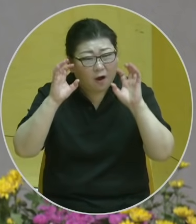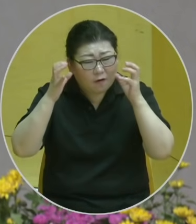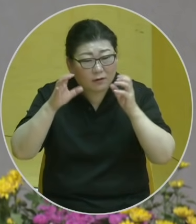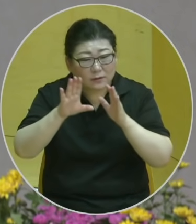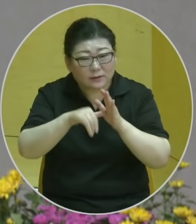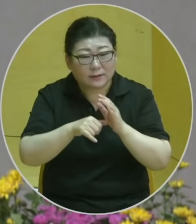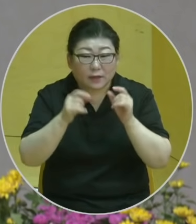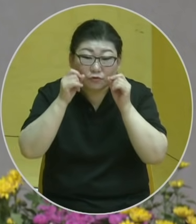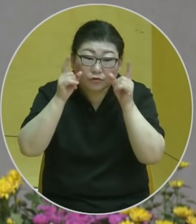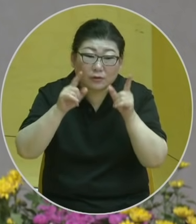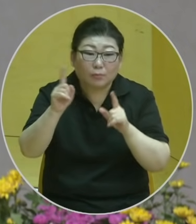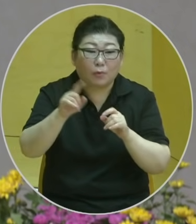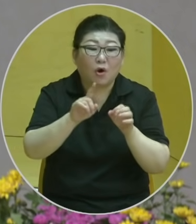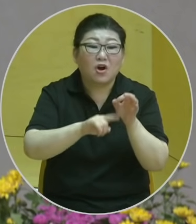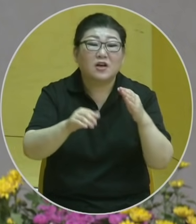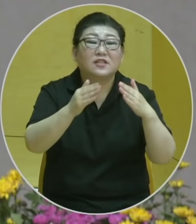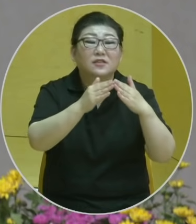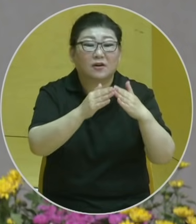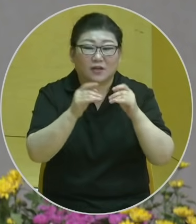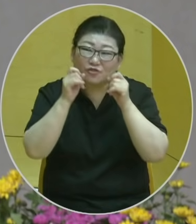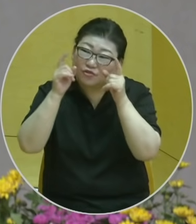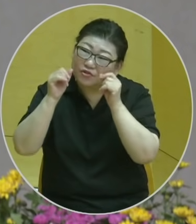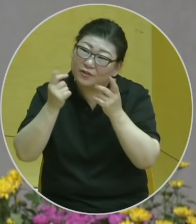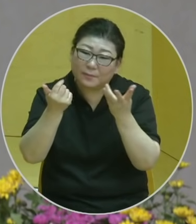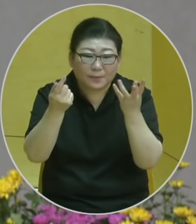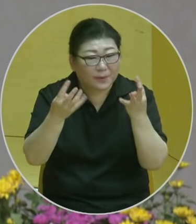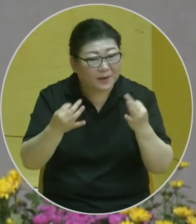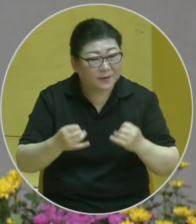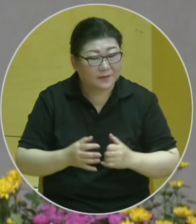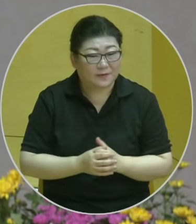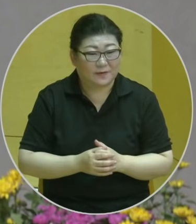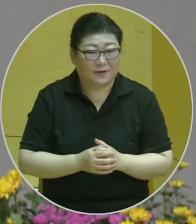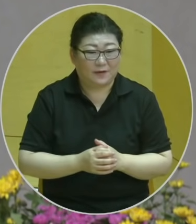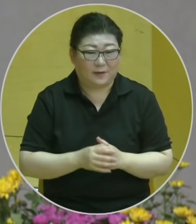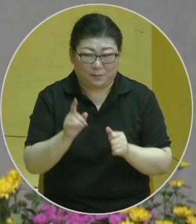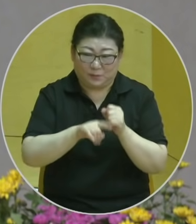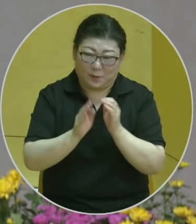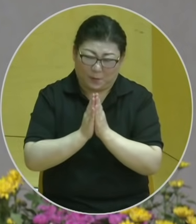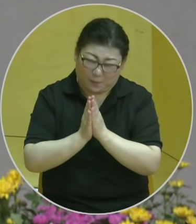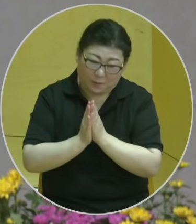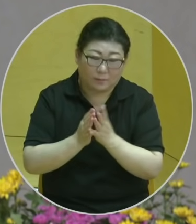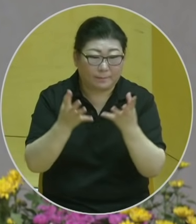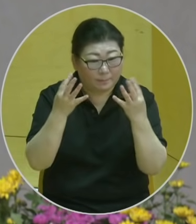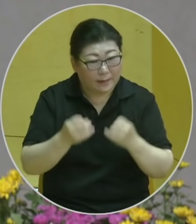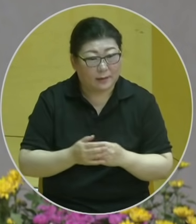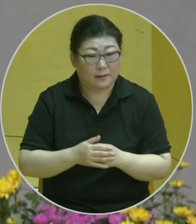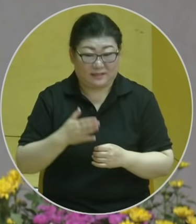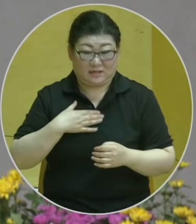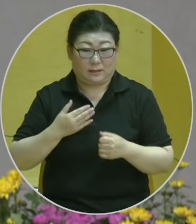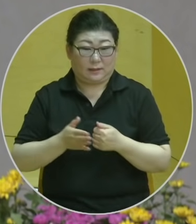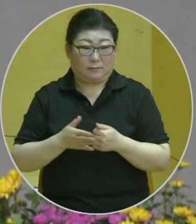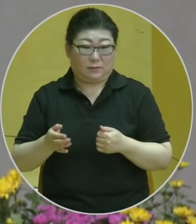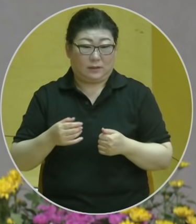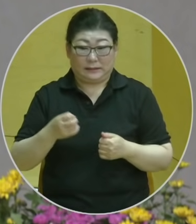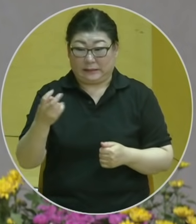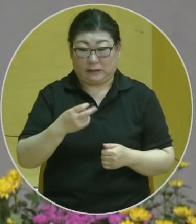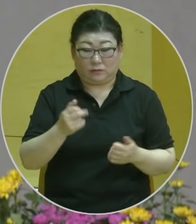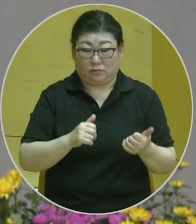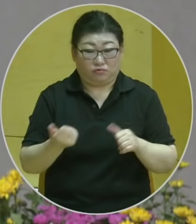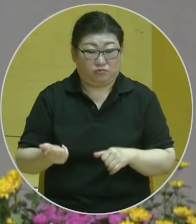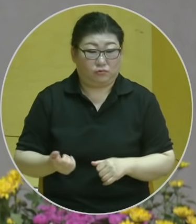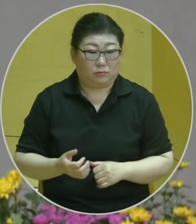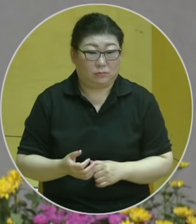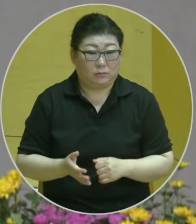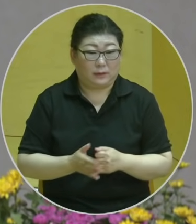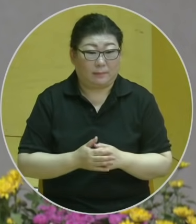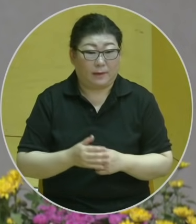몇 번 있습니다. 정말 불공을 열심히 드렸습니다. 그 이유는 저 때문이었습니다. 제가 자주 죽으니까